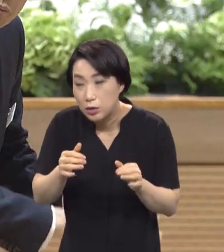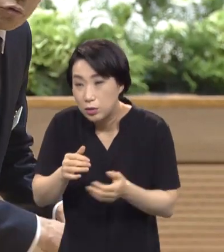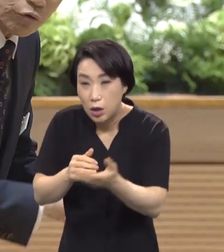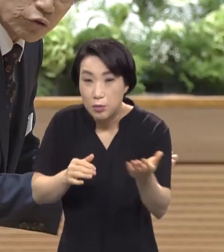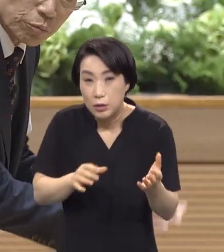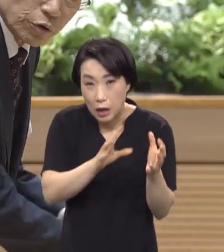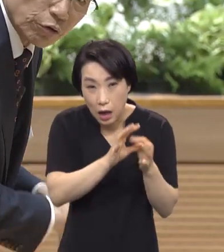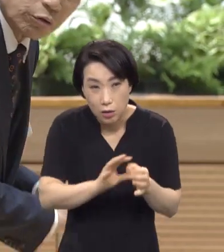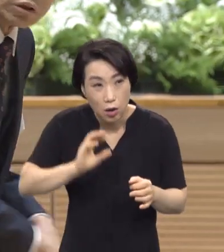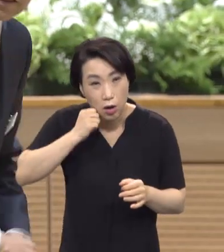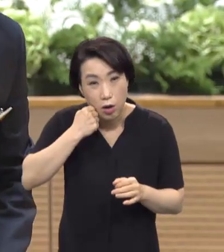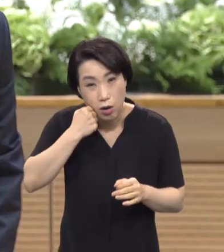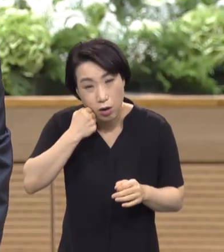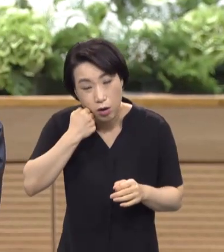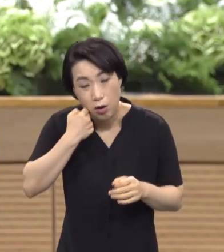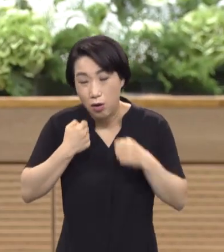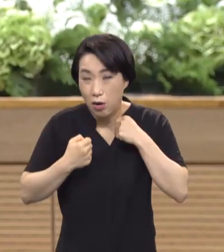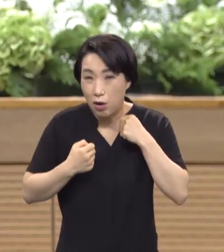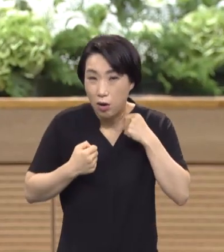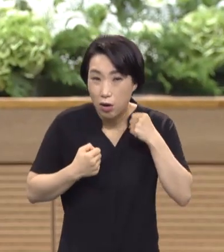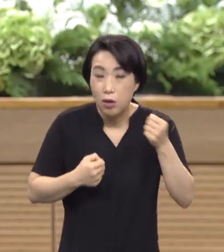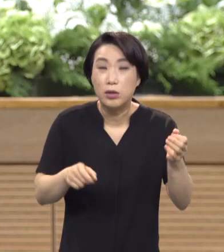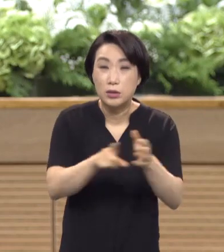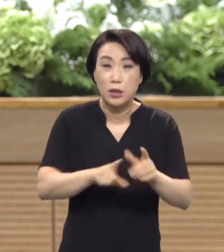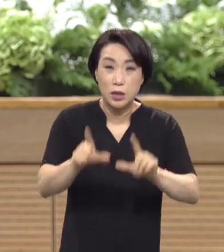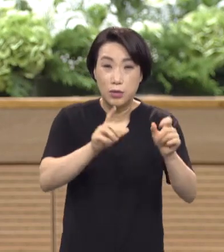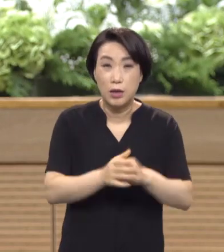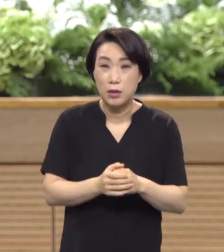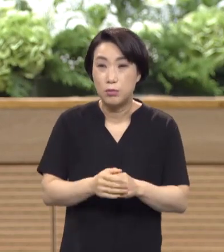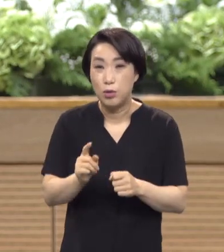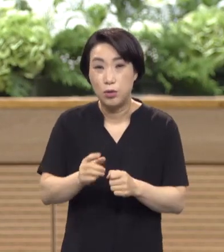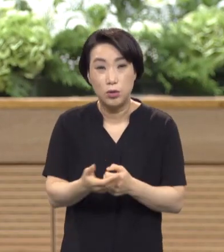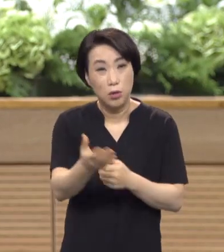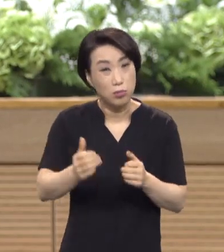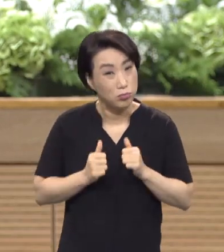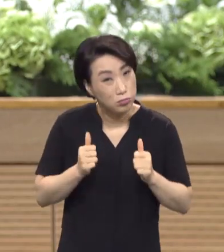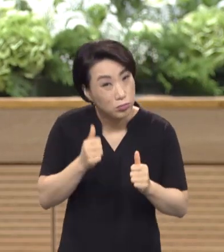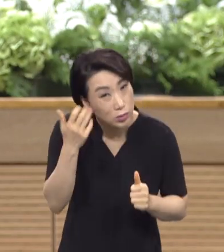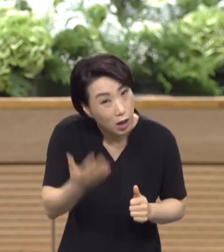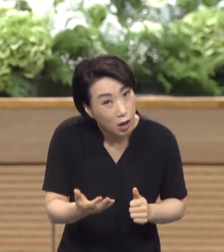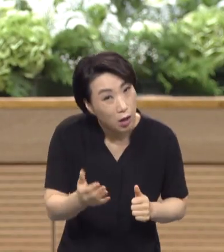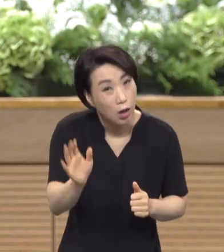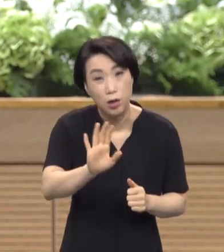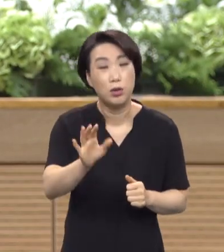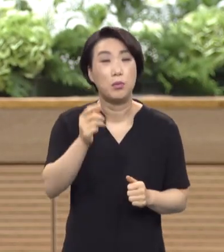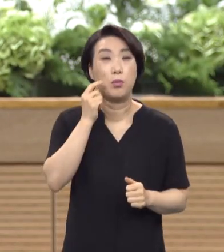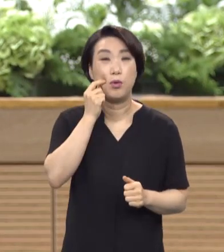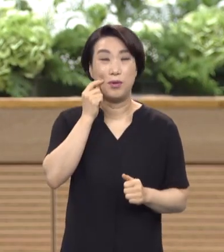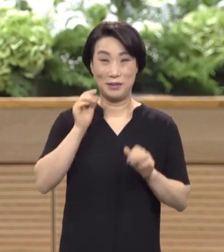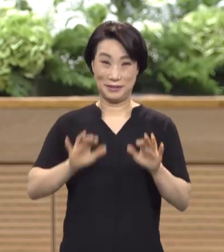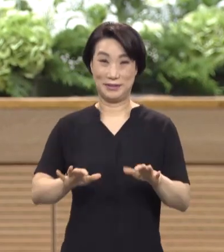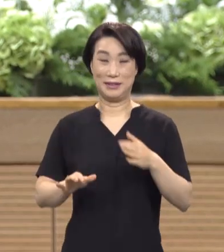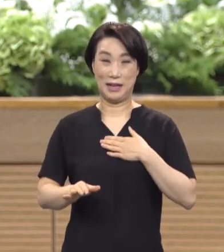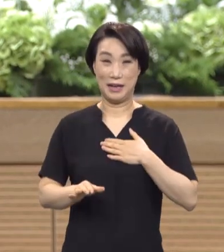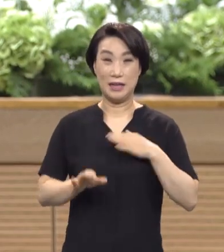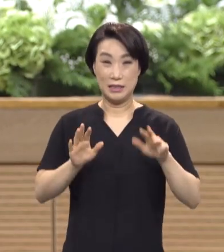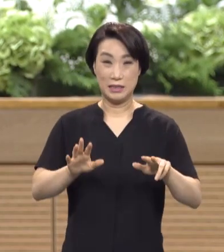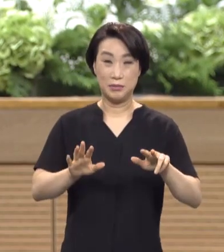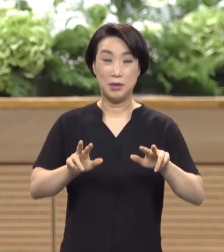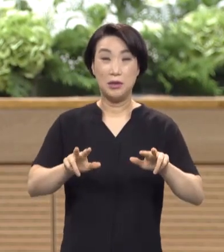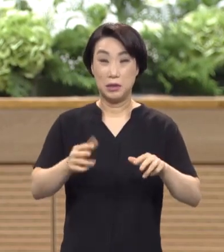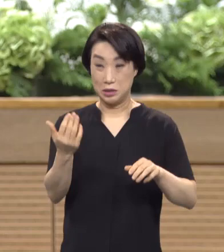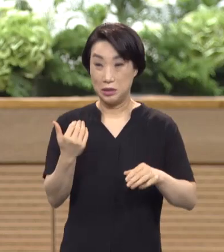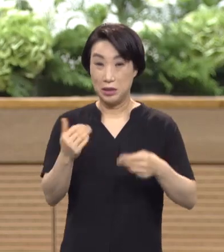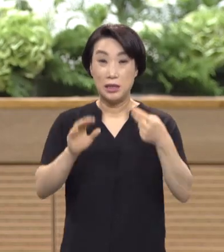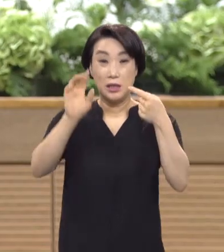계속 힘들어지면서 신앙생활을 잘하는 사람 별로 못 봤어요. 어? 제가 이번에도 일부 예배, 지금도 일부 예배 설교